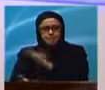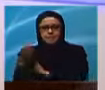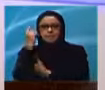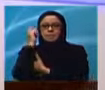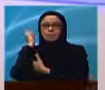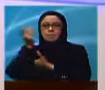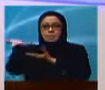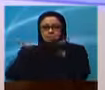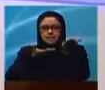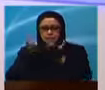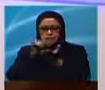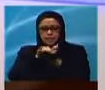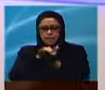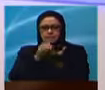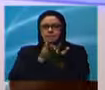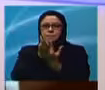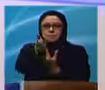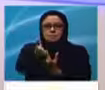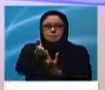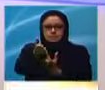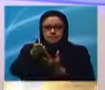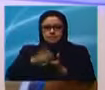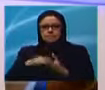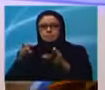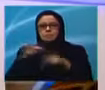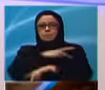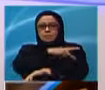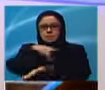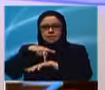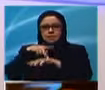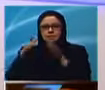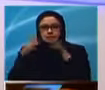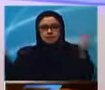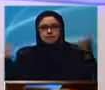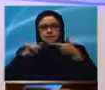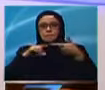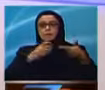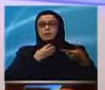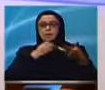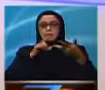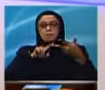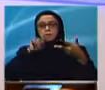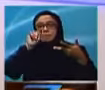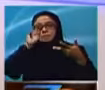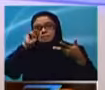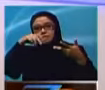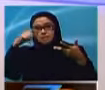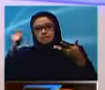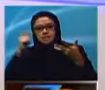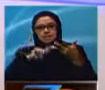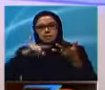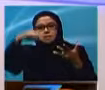berkenaan merangkumi laluan ke Padang Besar, Ipoh, Tumpat dan Johor dari Kuala Lumpur.